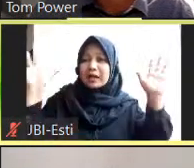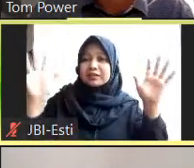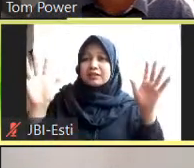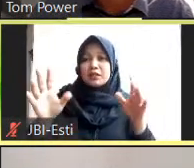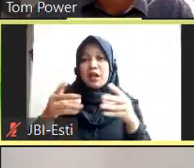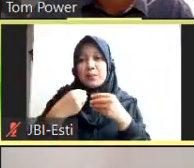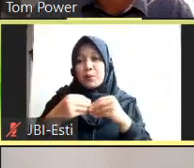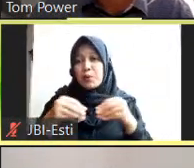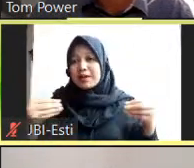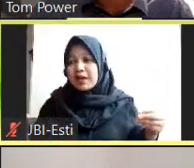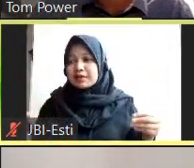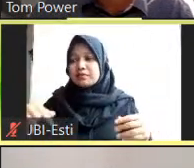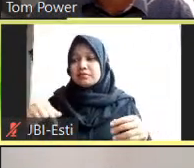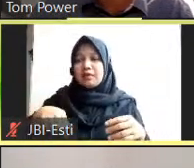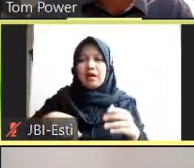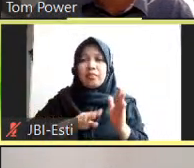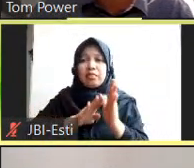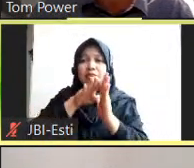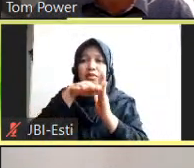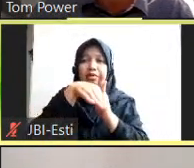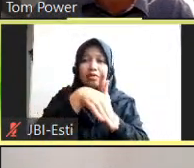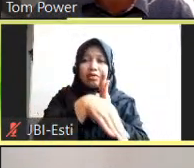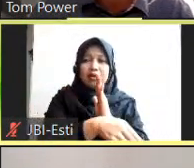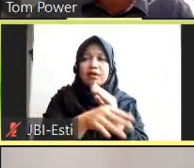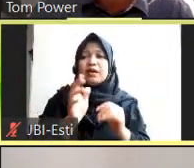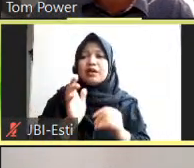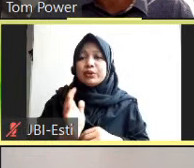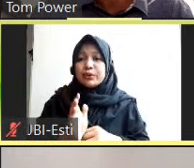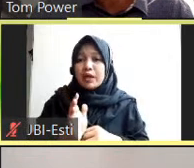mengalami penurunan dalam hal ini, terutama